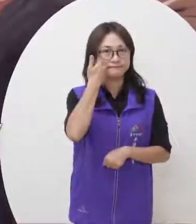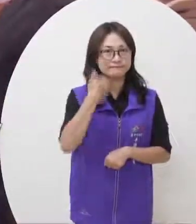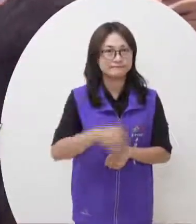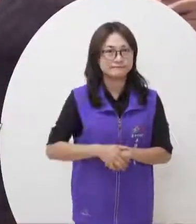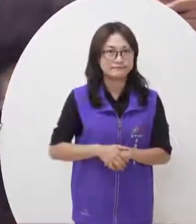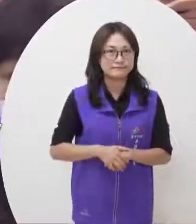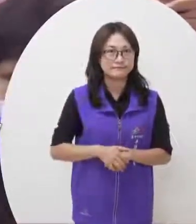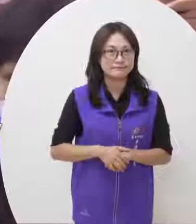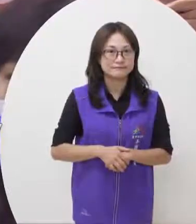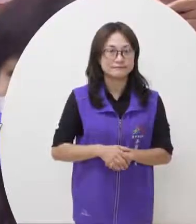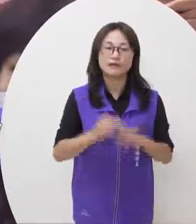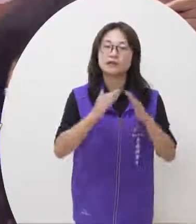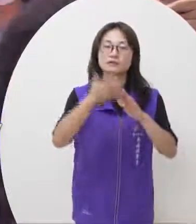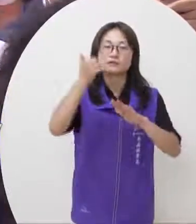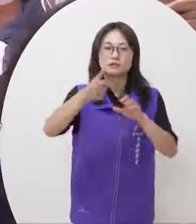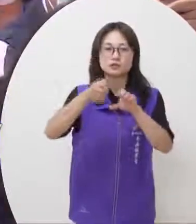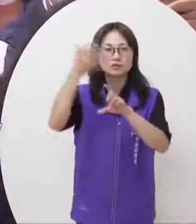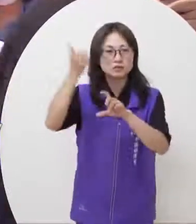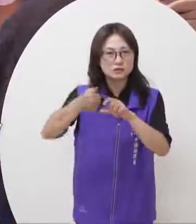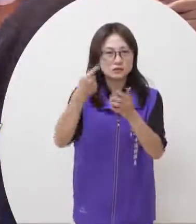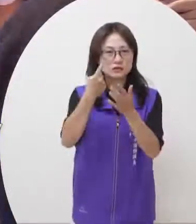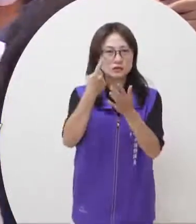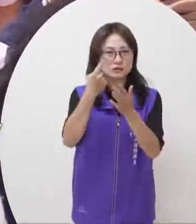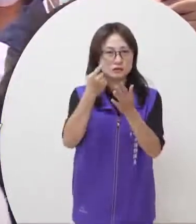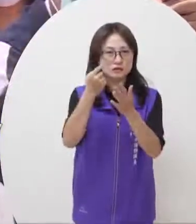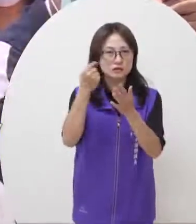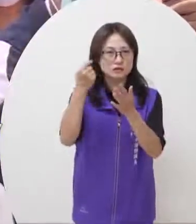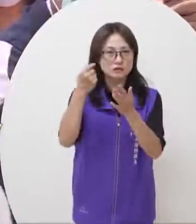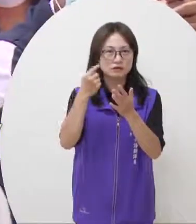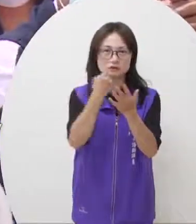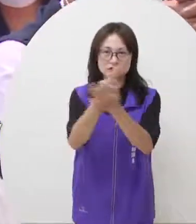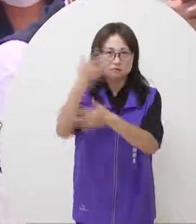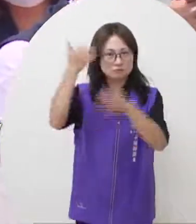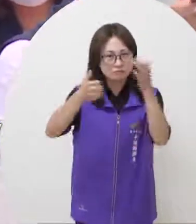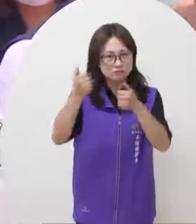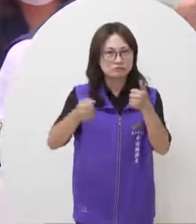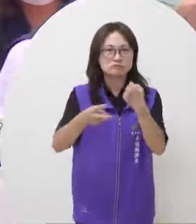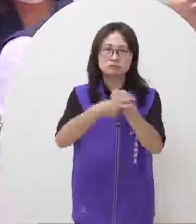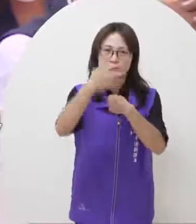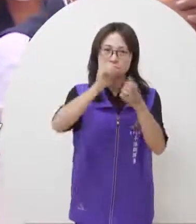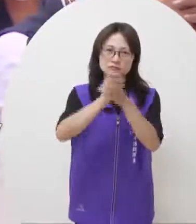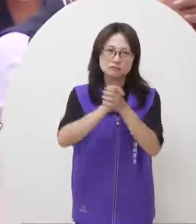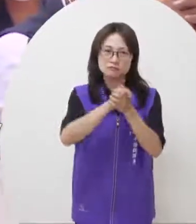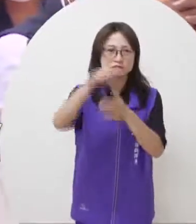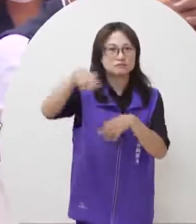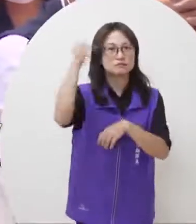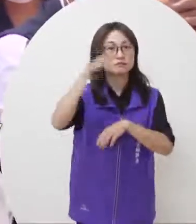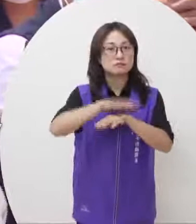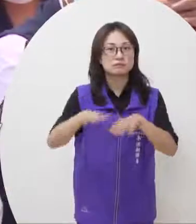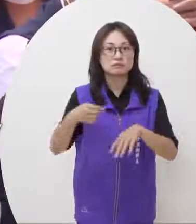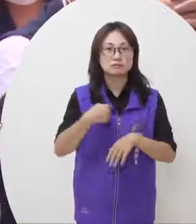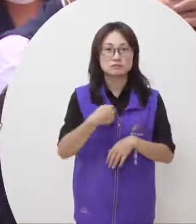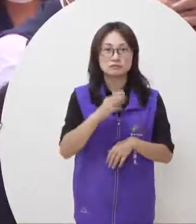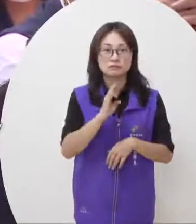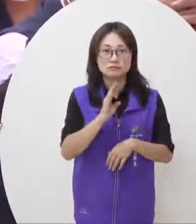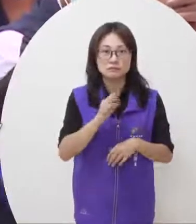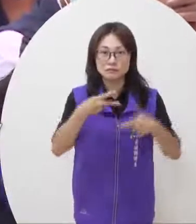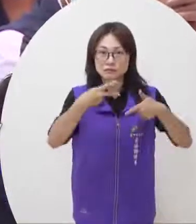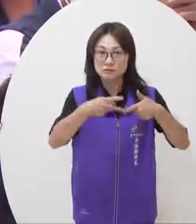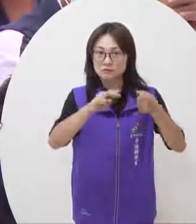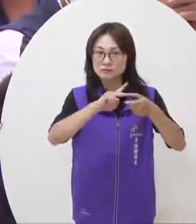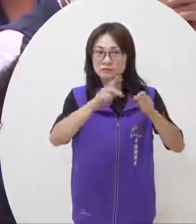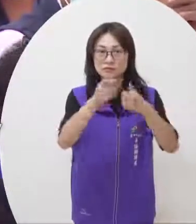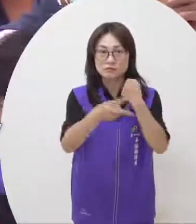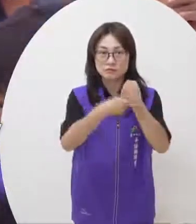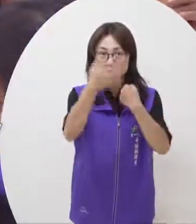凉里长哈， 市长、区长以及会的长官哈，还有里长同仁，大家早安，我是何燕里彭清